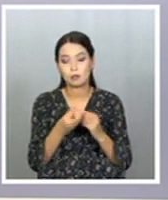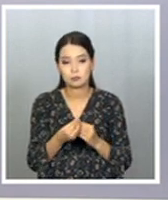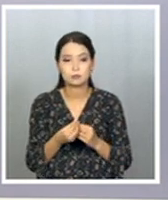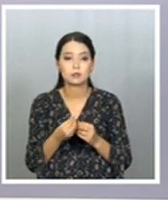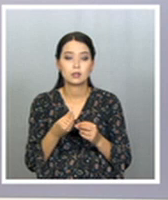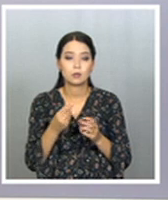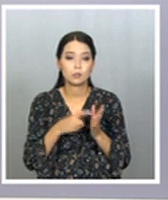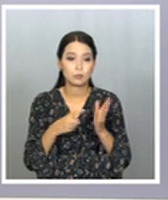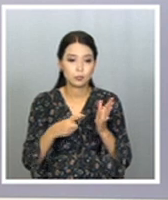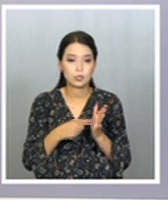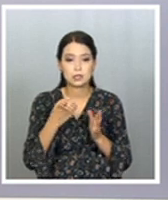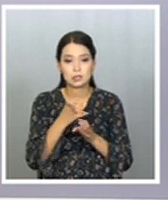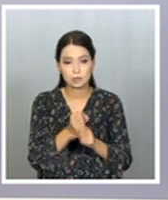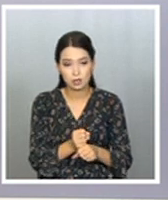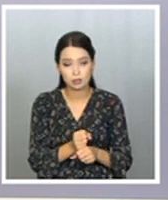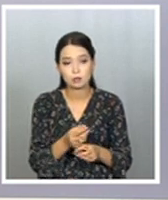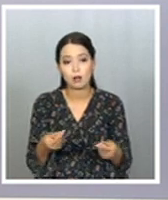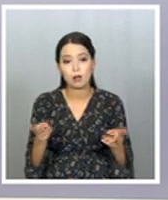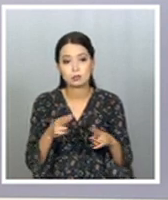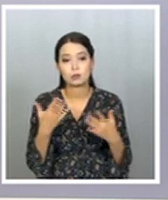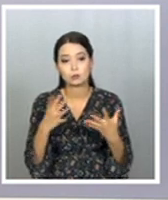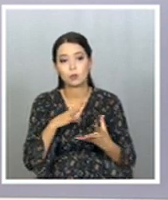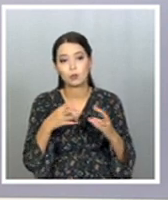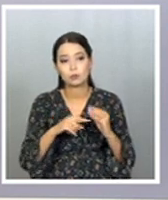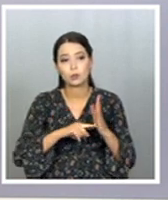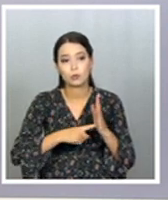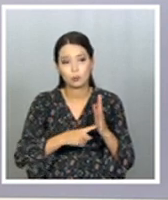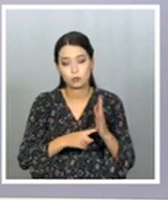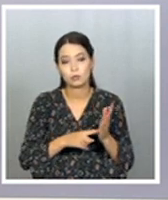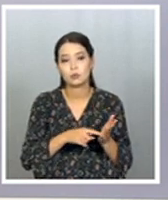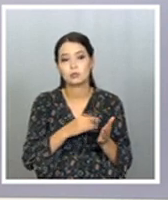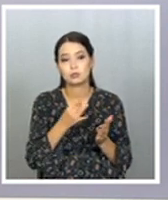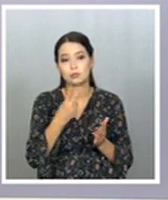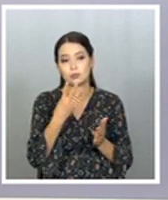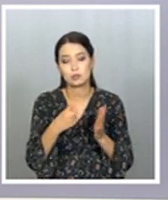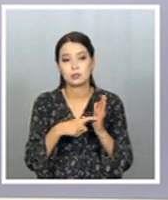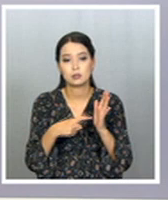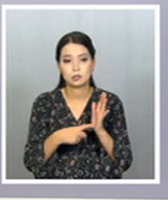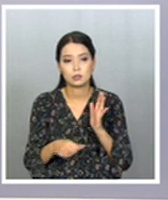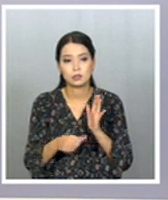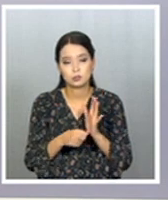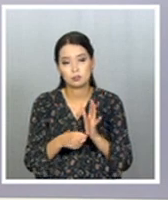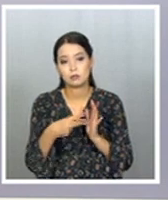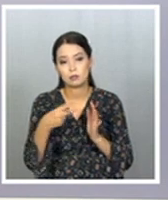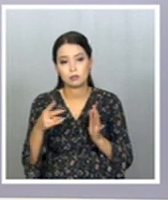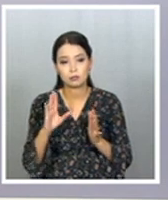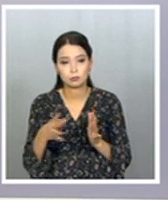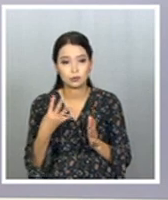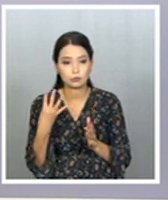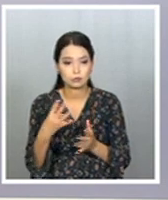Ал бөлімінде 5 факториал көбейтілген 6 факториал болады екен. Тең, мына жерде бізде 5